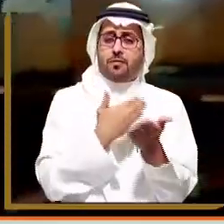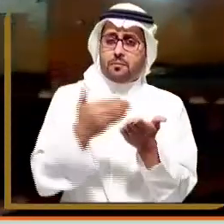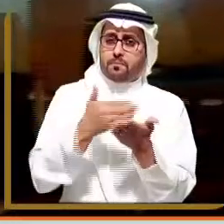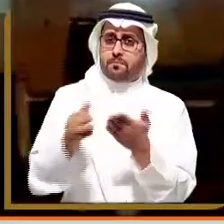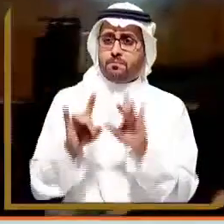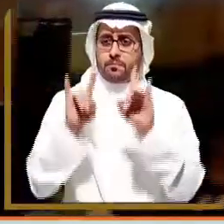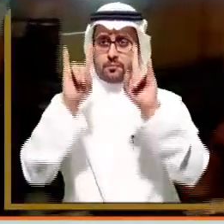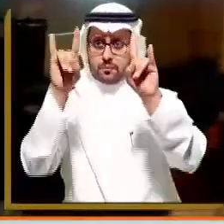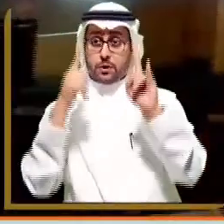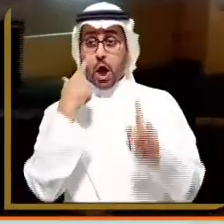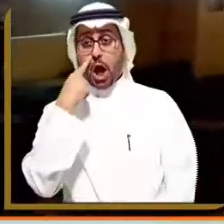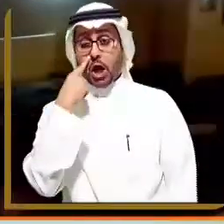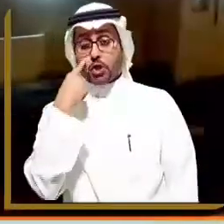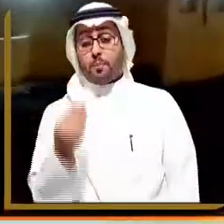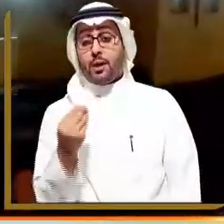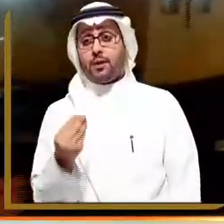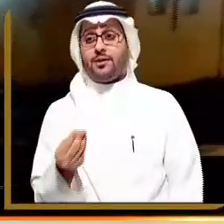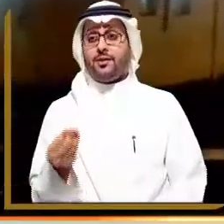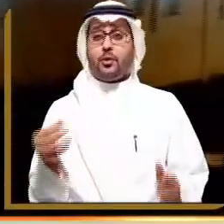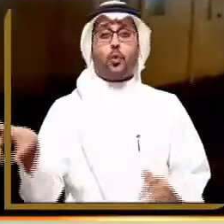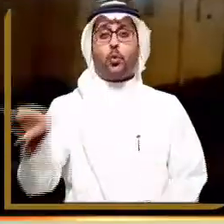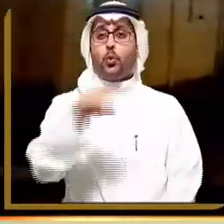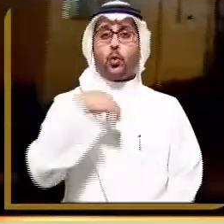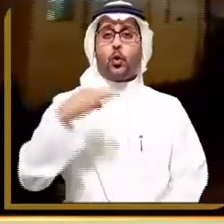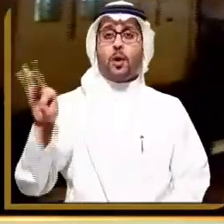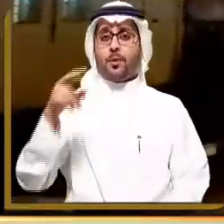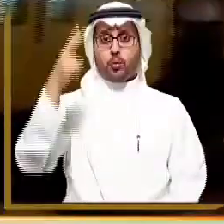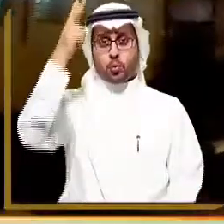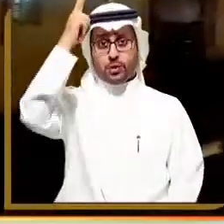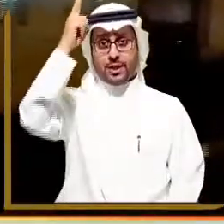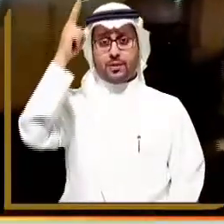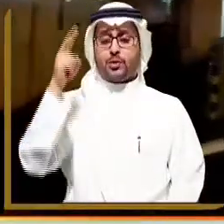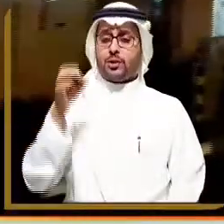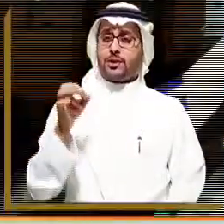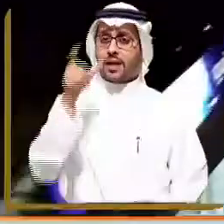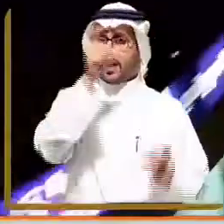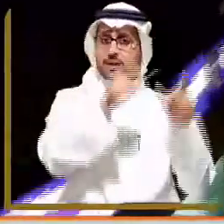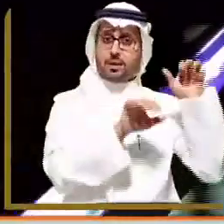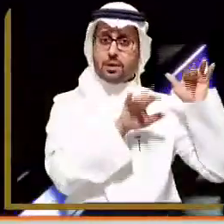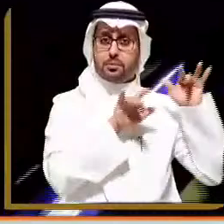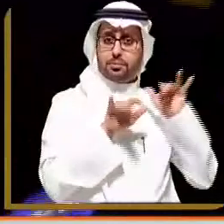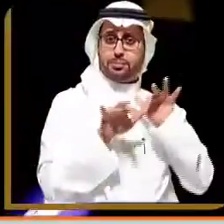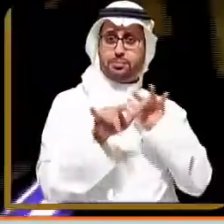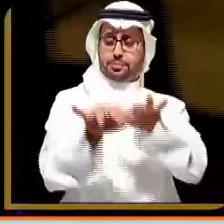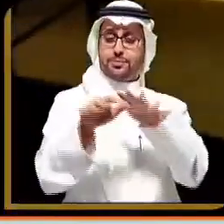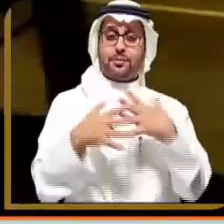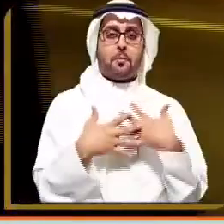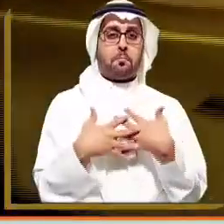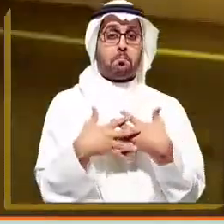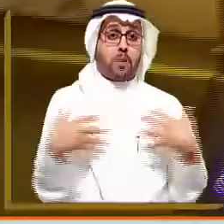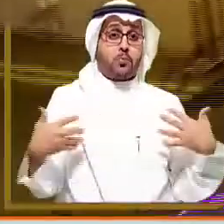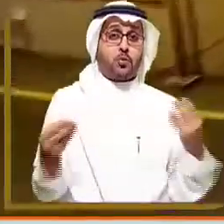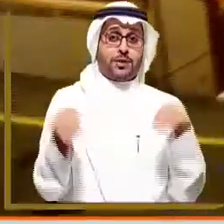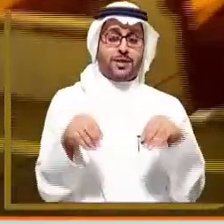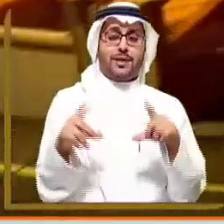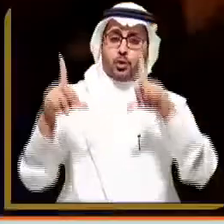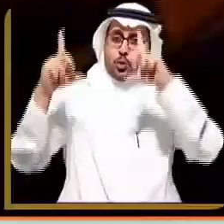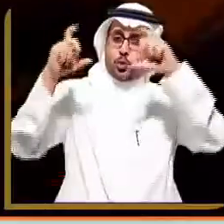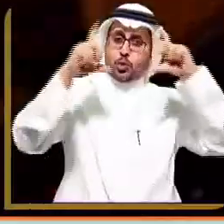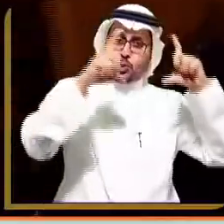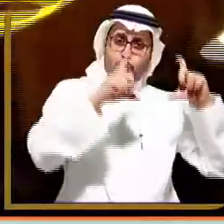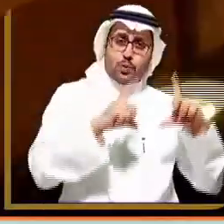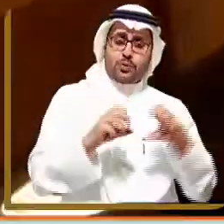والجمال، والتي حازت على رضا الجميع ما حدا بالزوار إلى التوافد على هذا الشارع لالتقاط